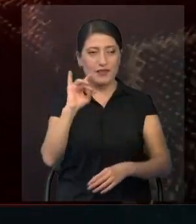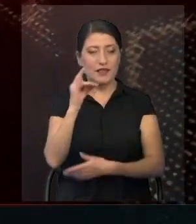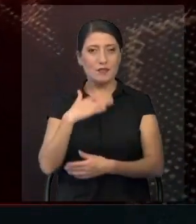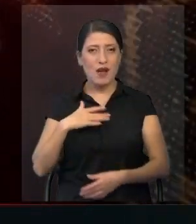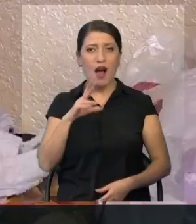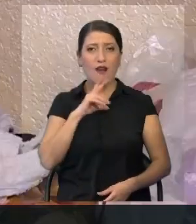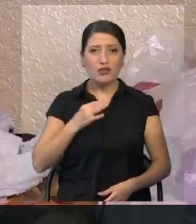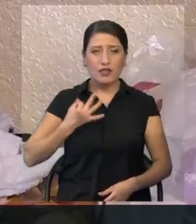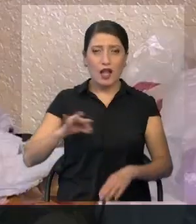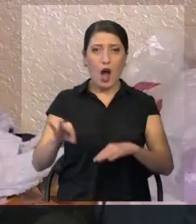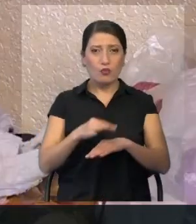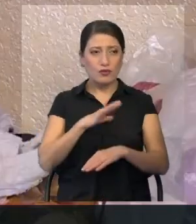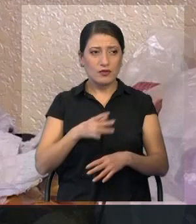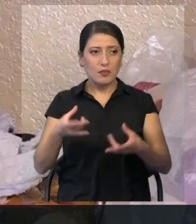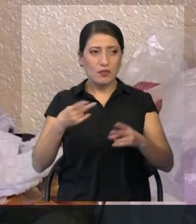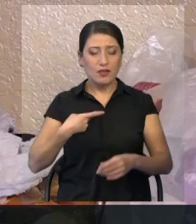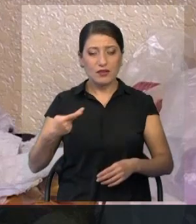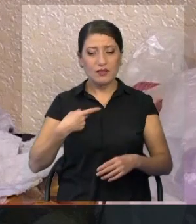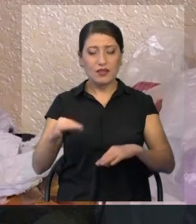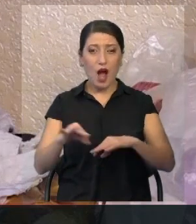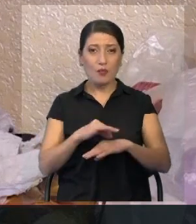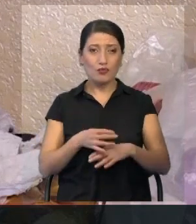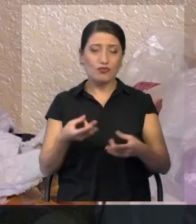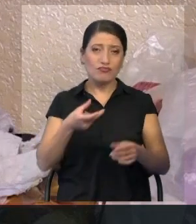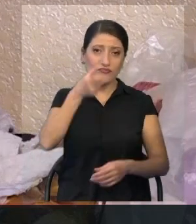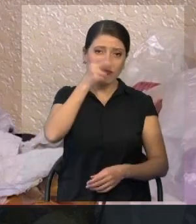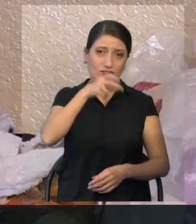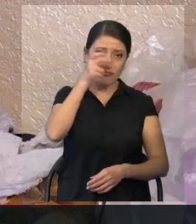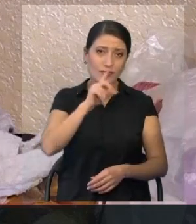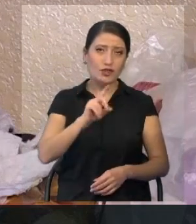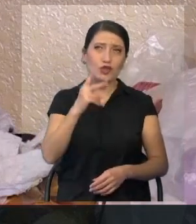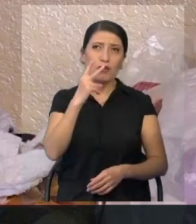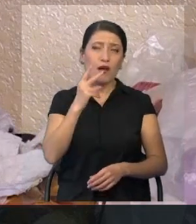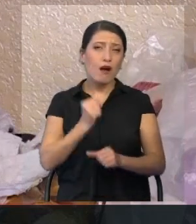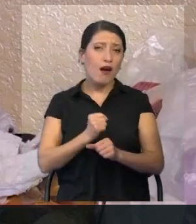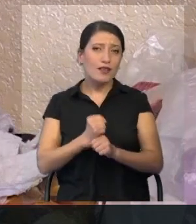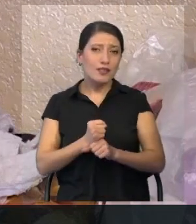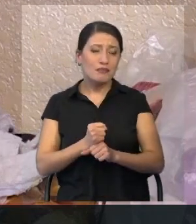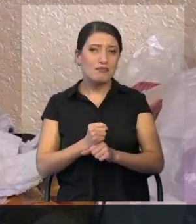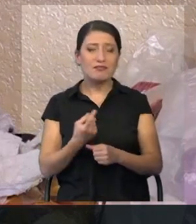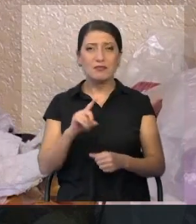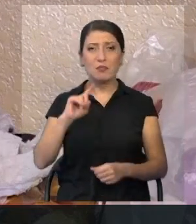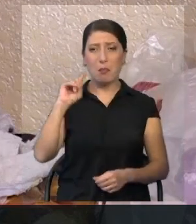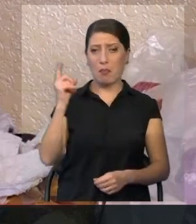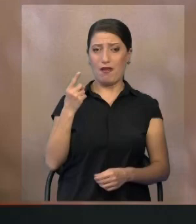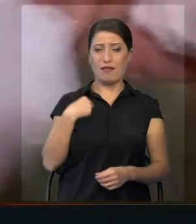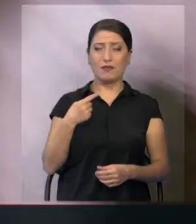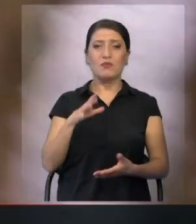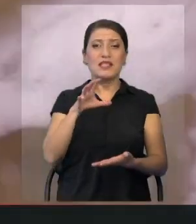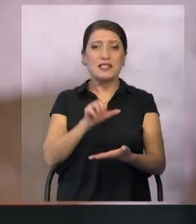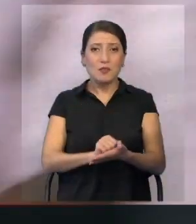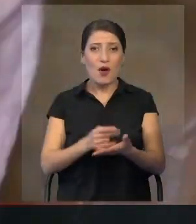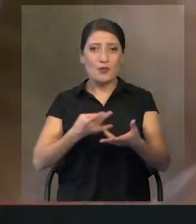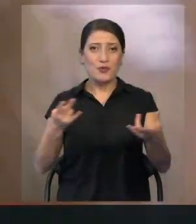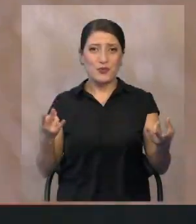եմ, մնացել ենք ամուսիններով։ Տենց ասեցի ինչ անեմ, այ մարդ, մենակ եմ, մի զբաղմունք պետք